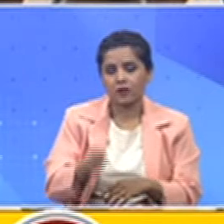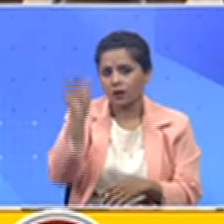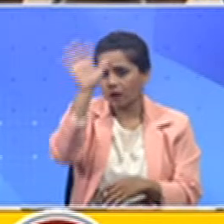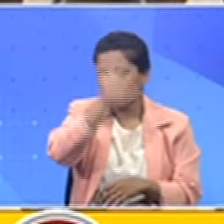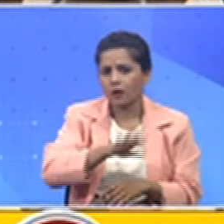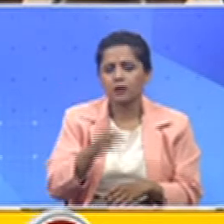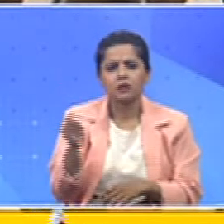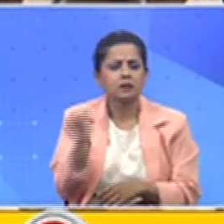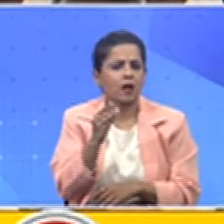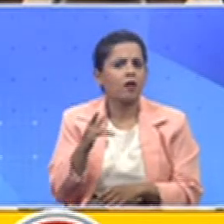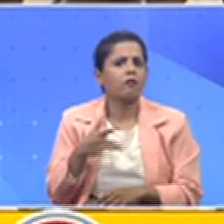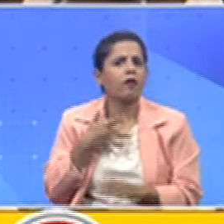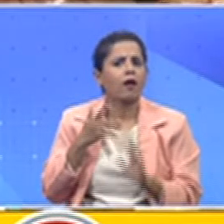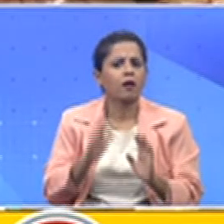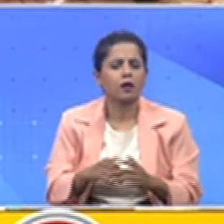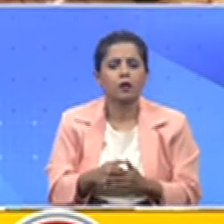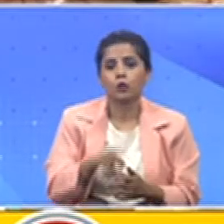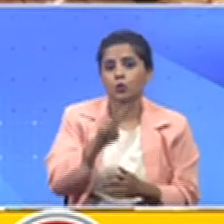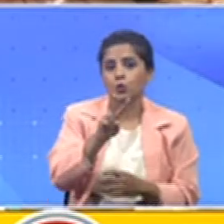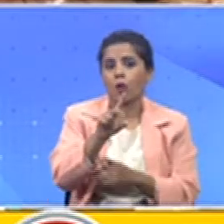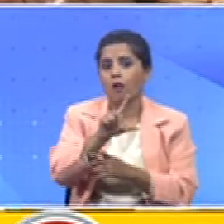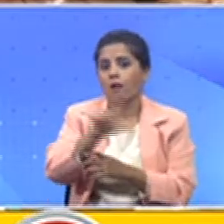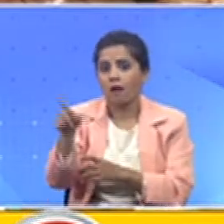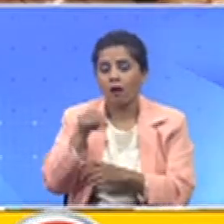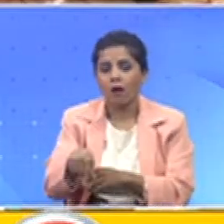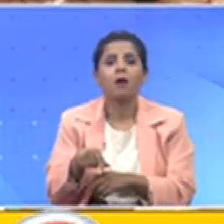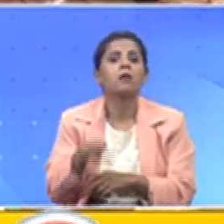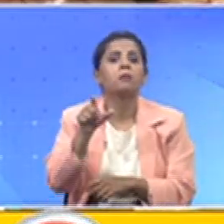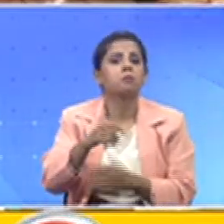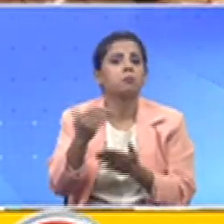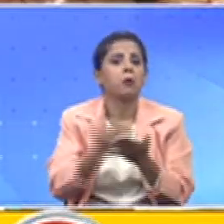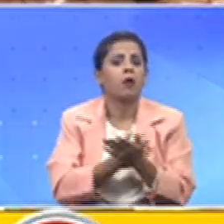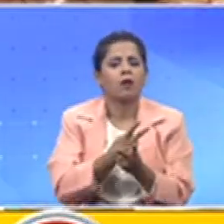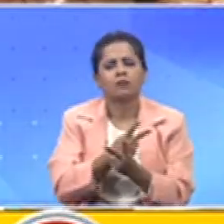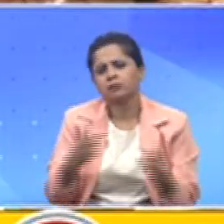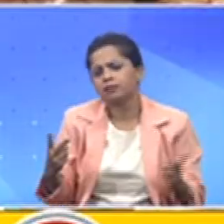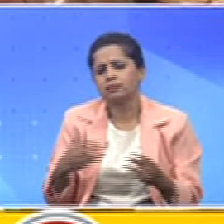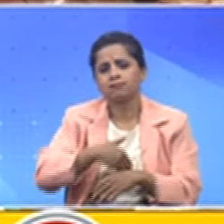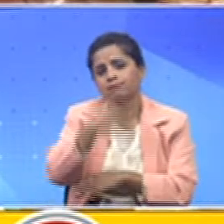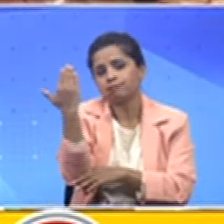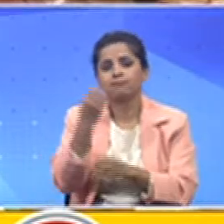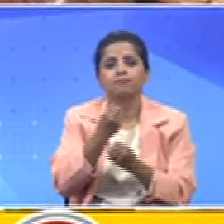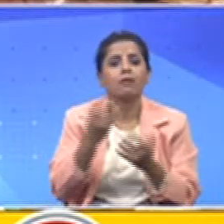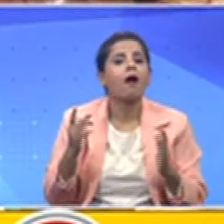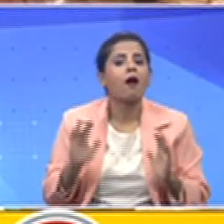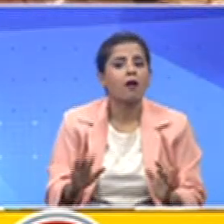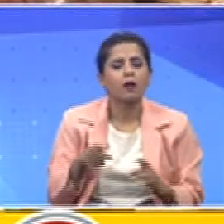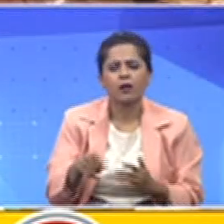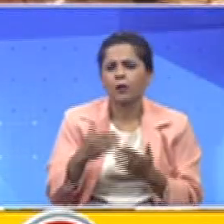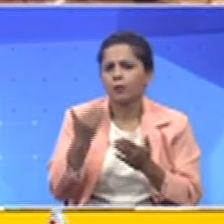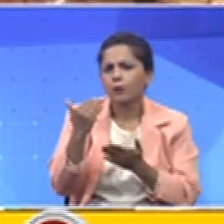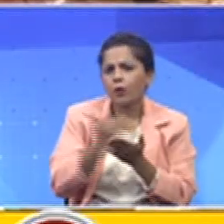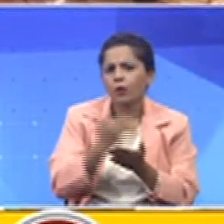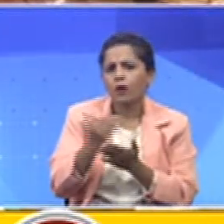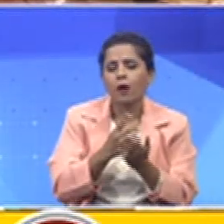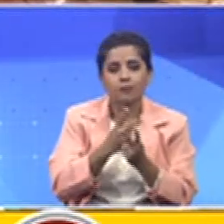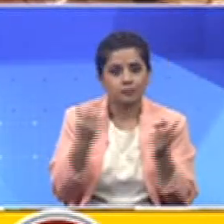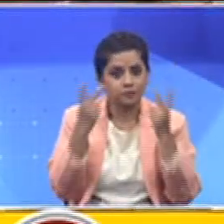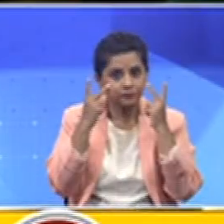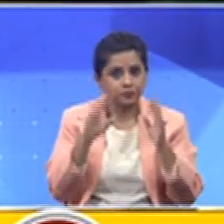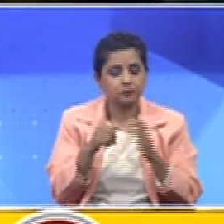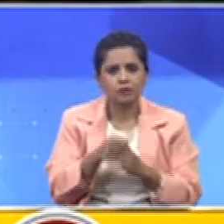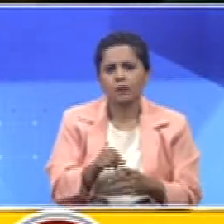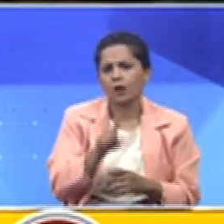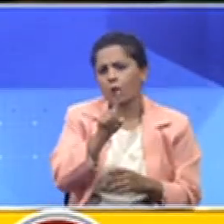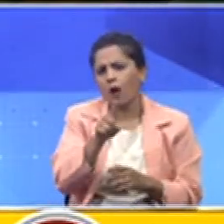में करीब करीब 2 लाख कार्यक्रमों का आयोजन किया गया है। ये कार्यक्रम